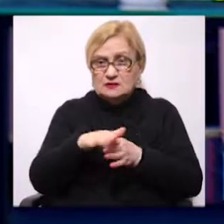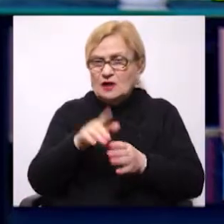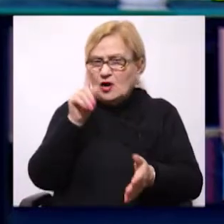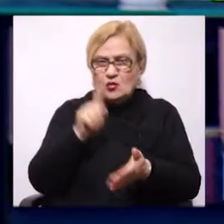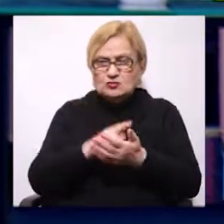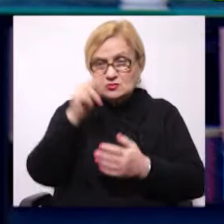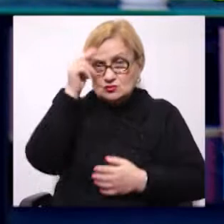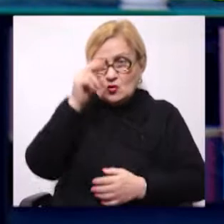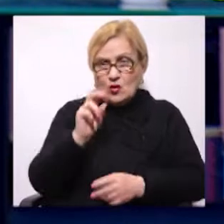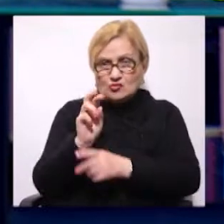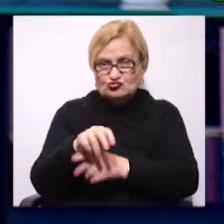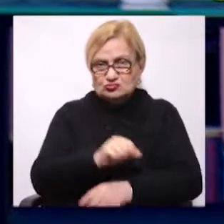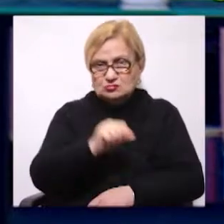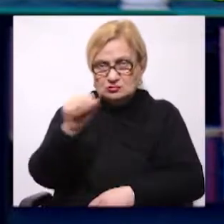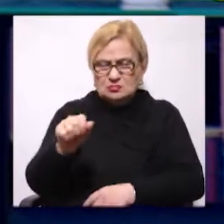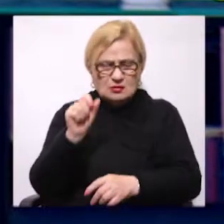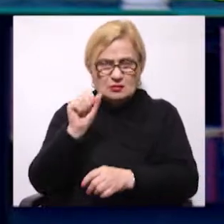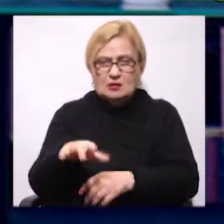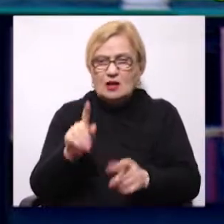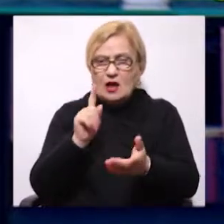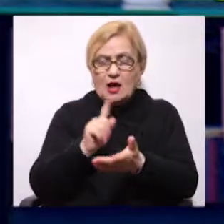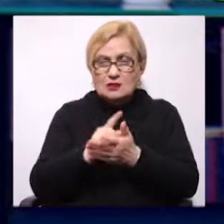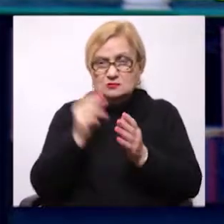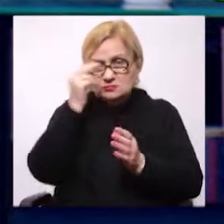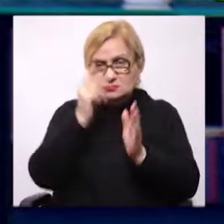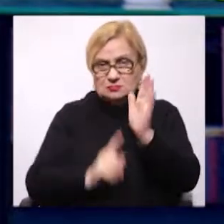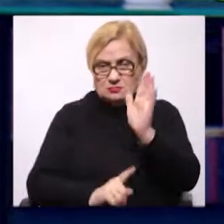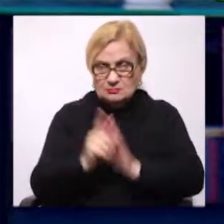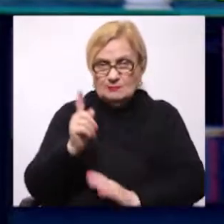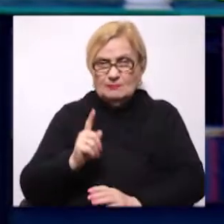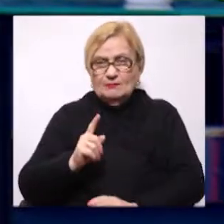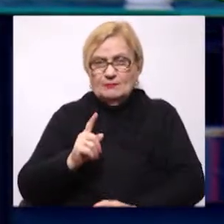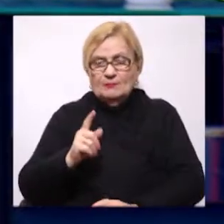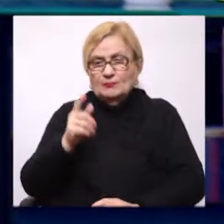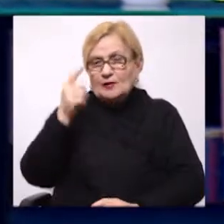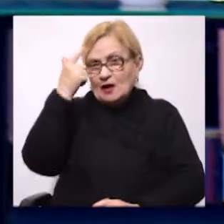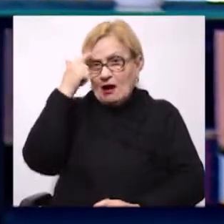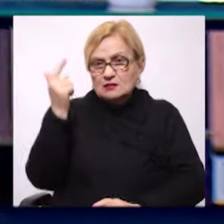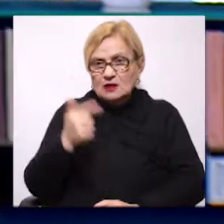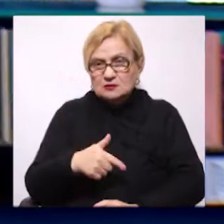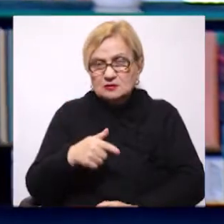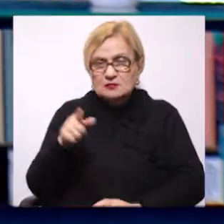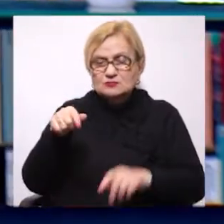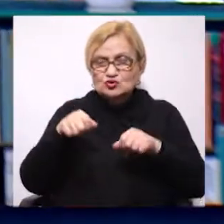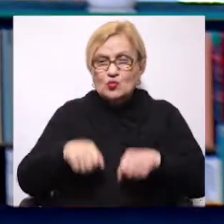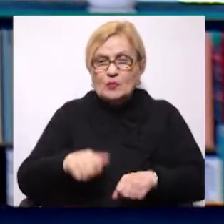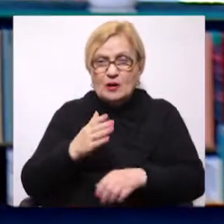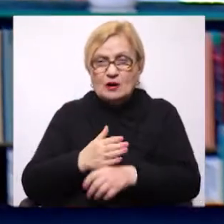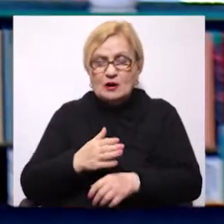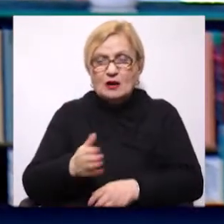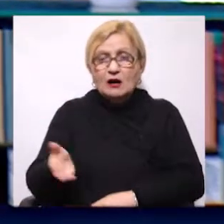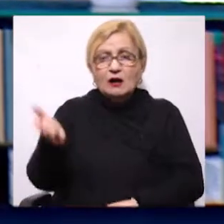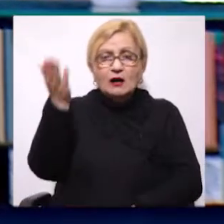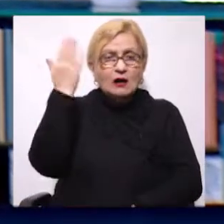უნდა მივიდეს საშუალო სკოლაში და დაიწყოს სწავლა. განათლების მიღება მისი უფლებაა. ასე არ იყო